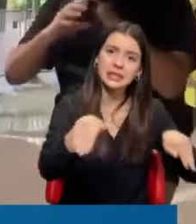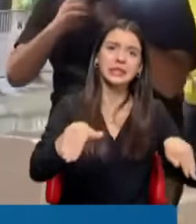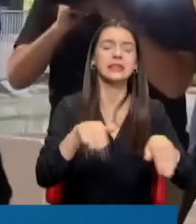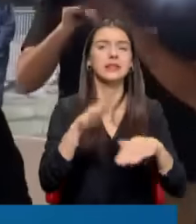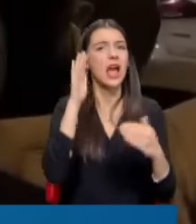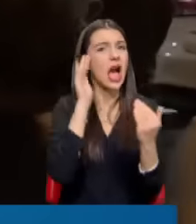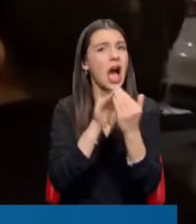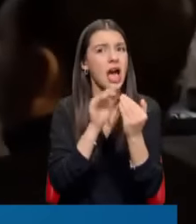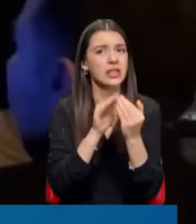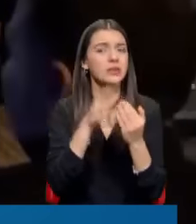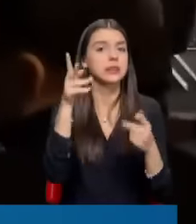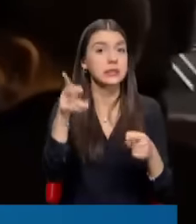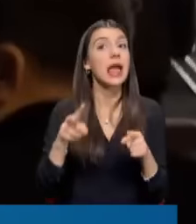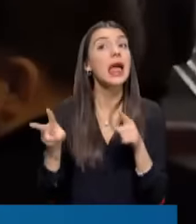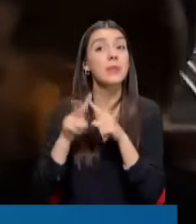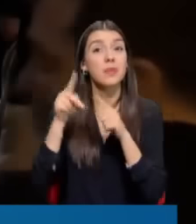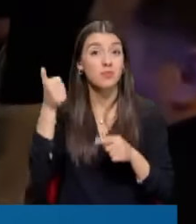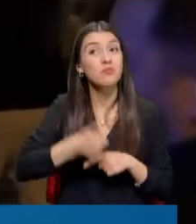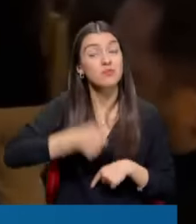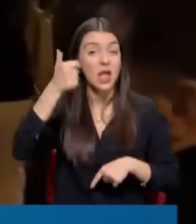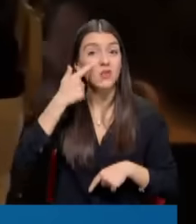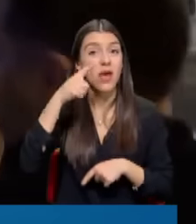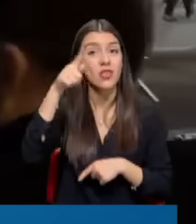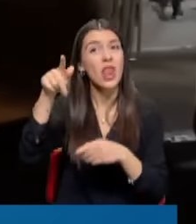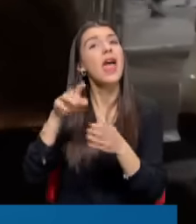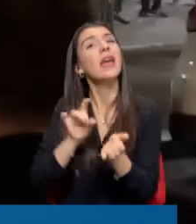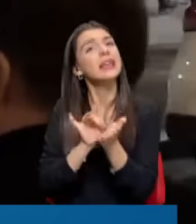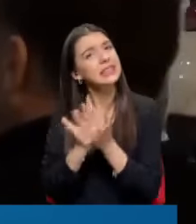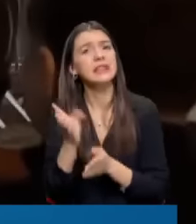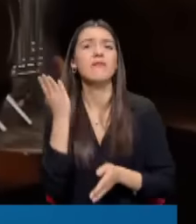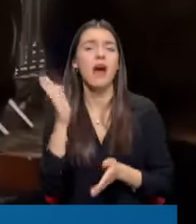Başbakan Netanyahu'ya istifa çağrısında bulundular bir kez daha.